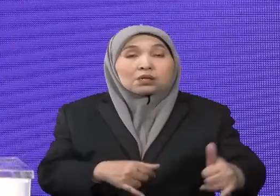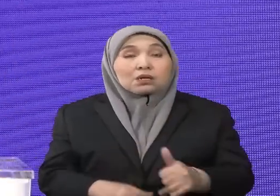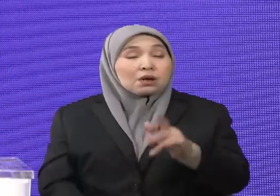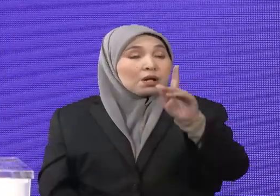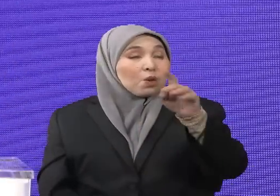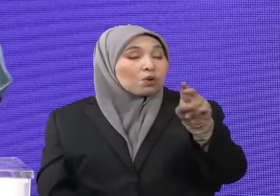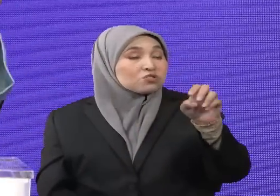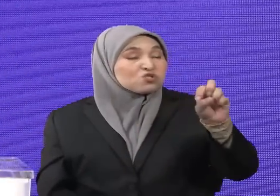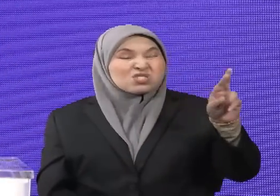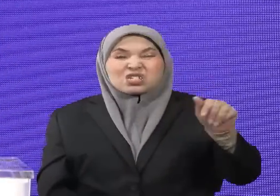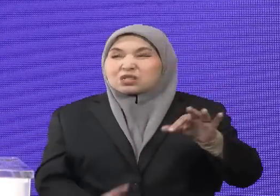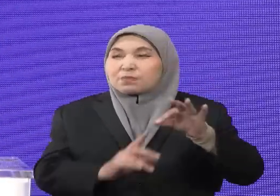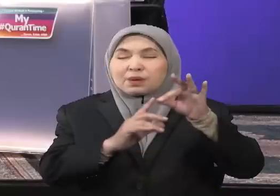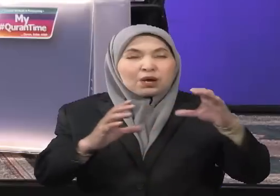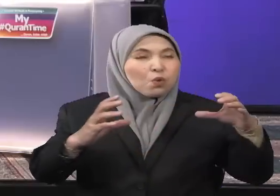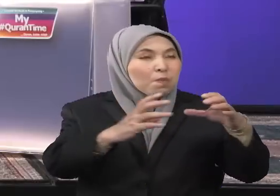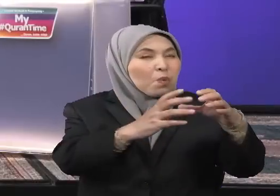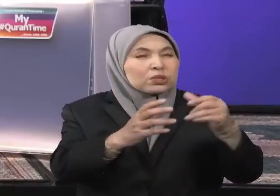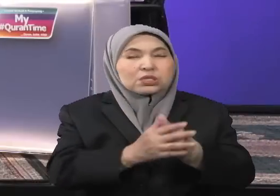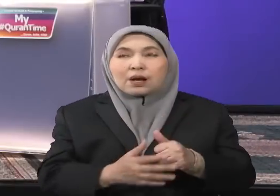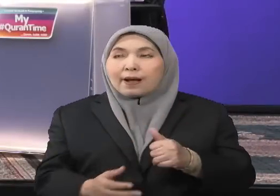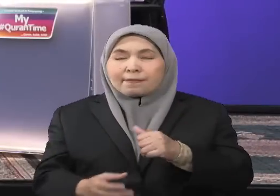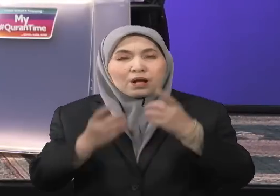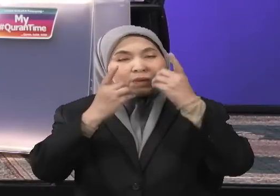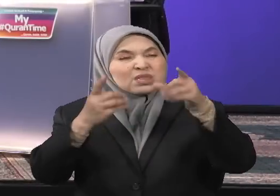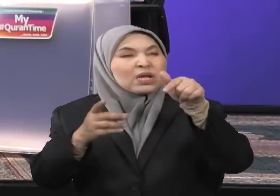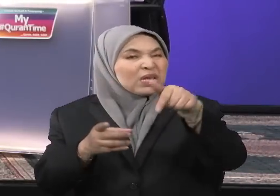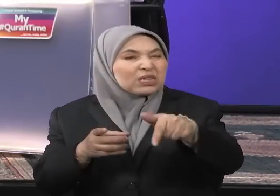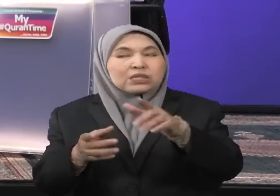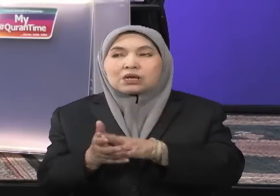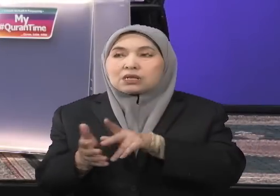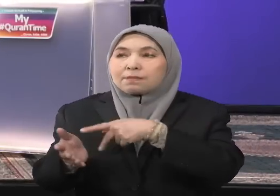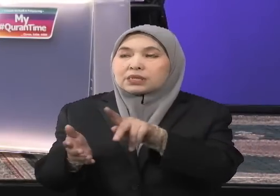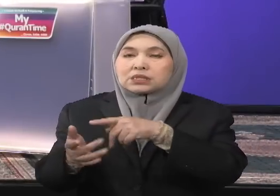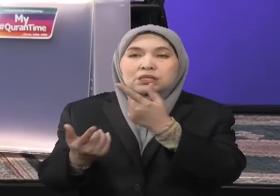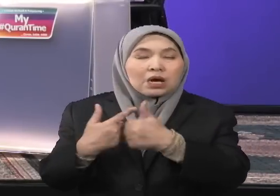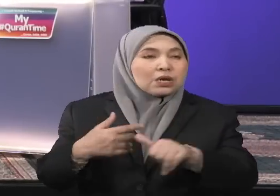karena di tempat berkumpulnya maksiat maka dituduh Ustaz Oh ini dapat-dapat